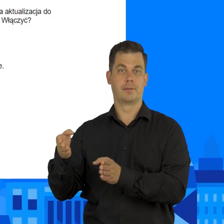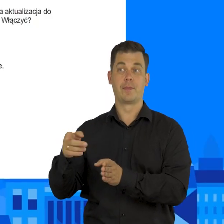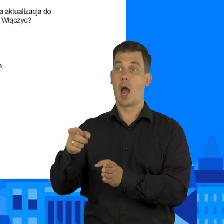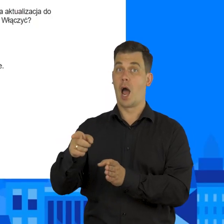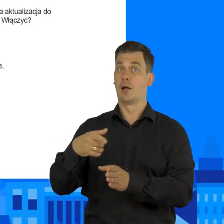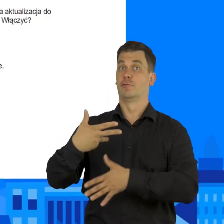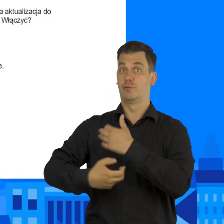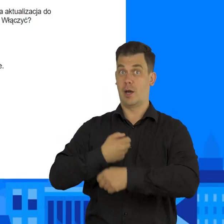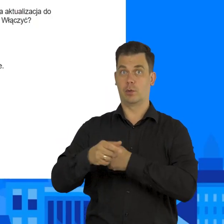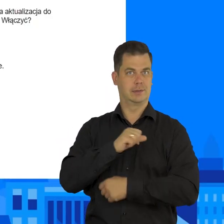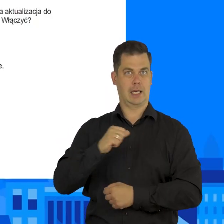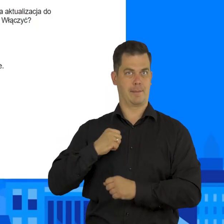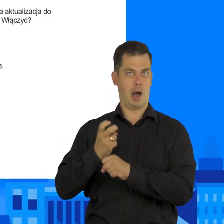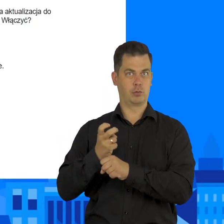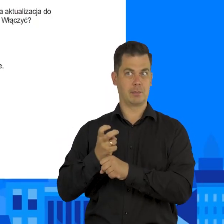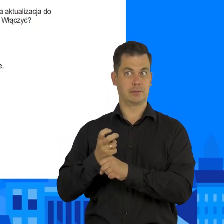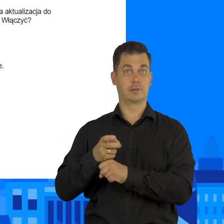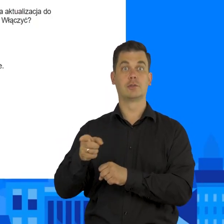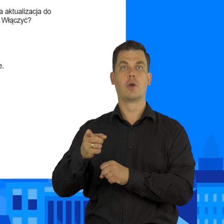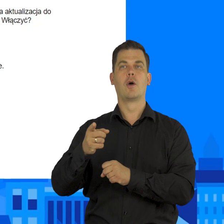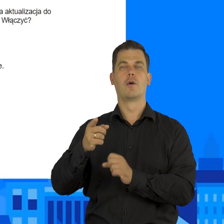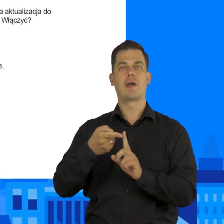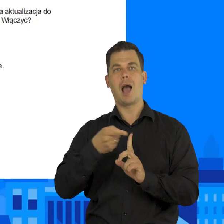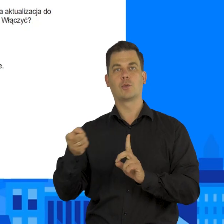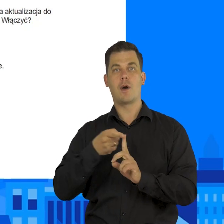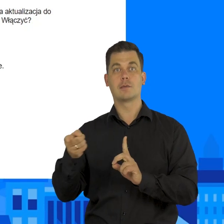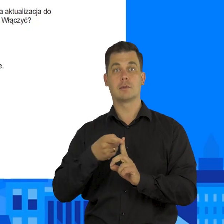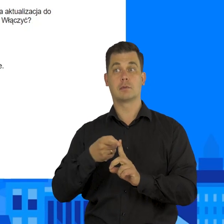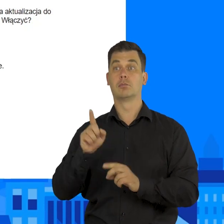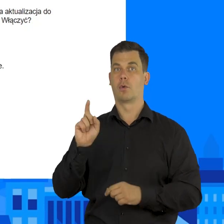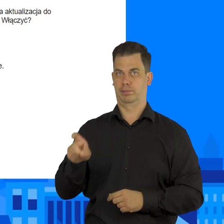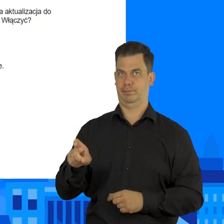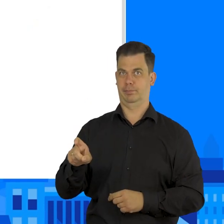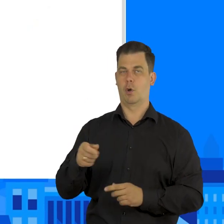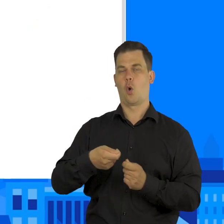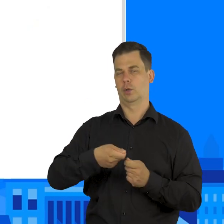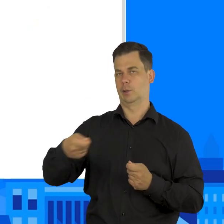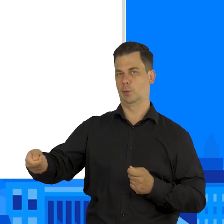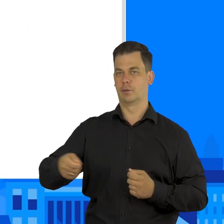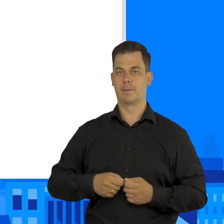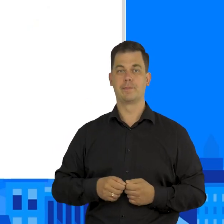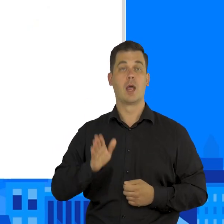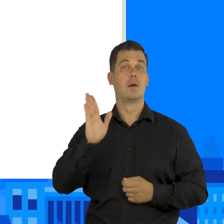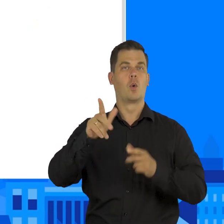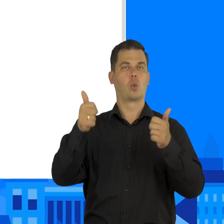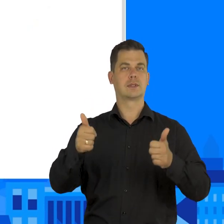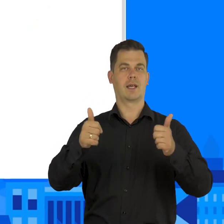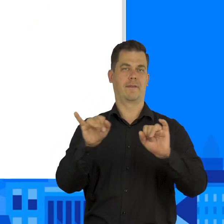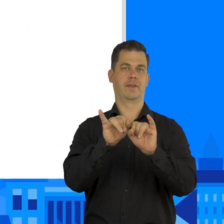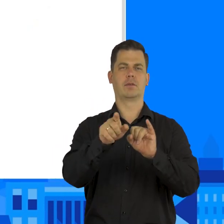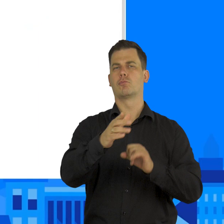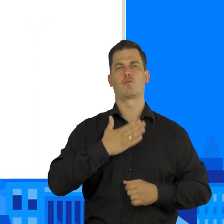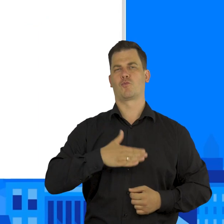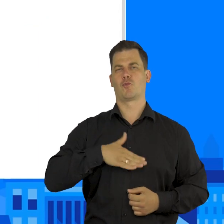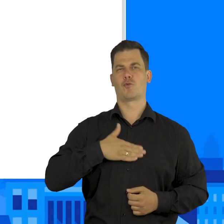konfiguracji. Aby router aktualizował się automatycznie w nocy, kliknij Włącz i kontynuuj. Następnie skonfiguruj